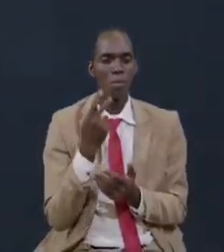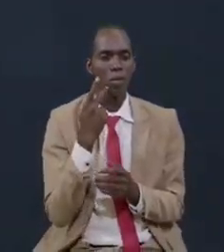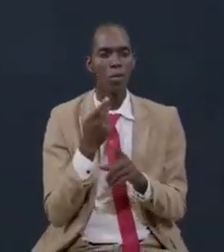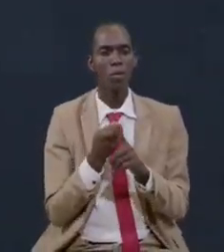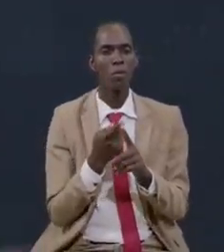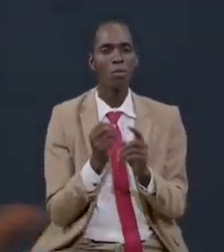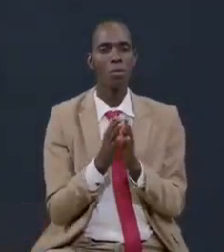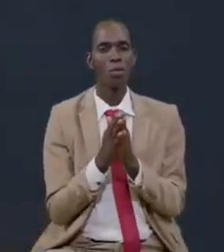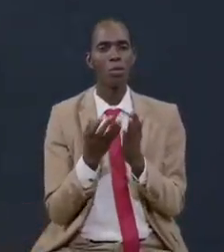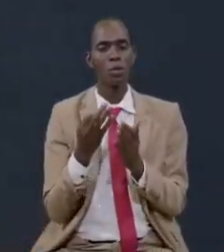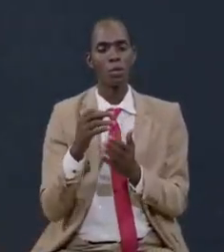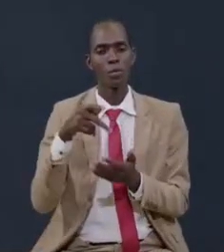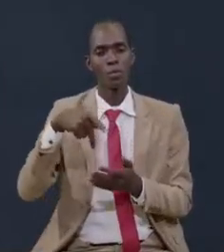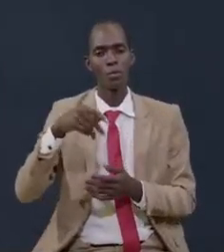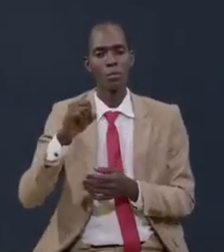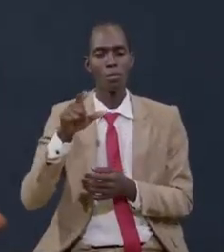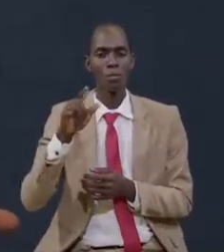Psaume 49.